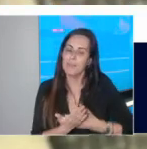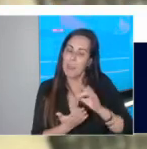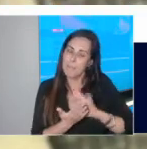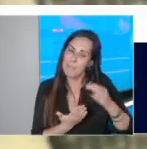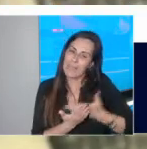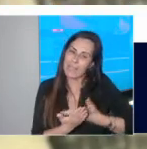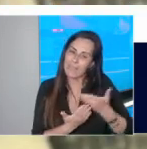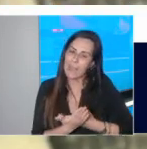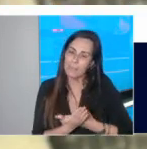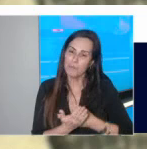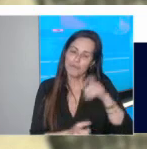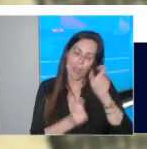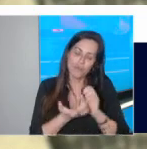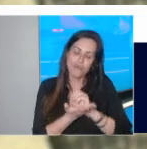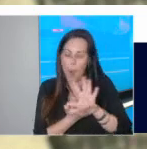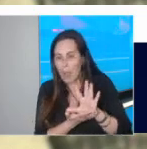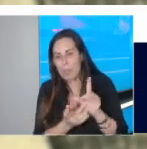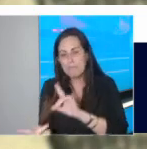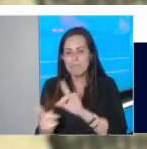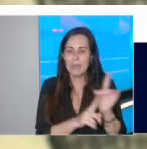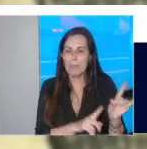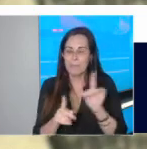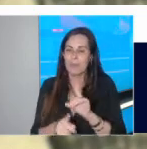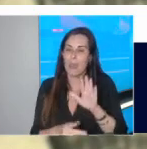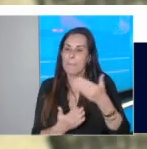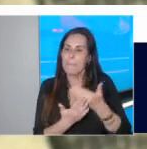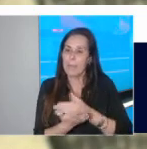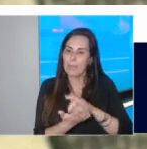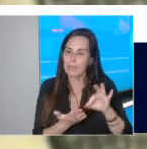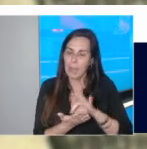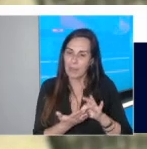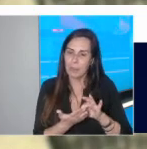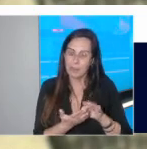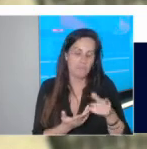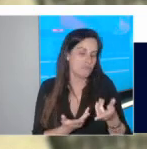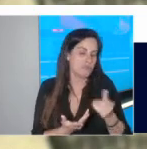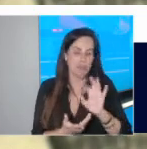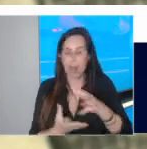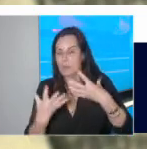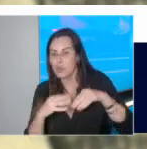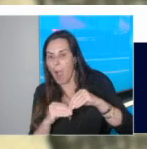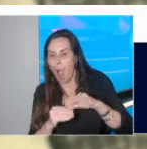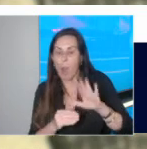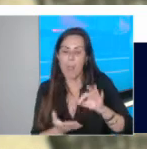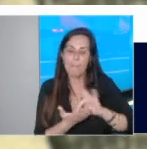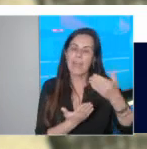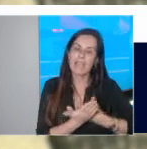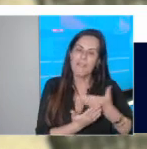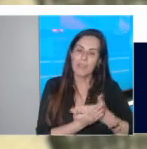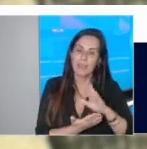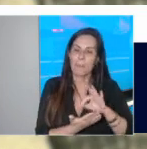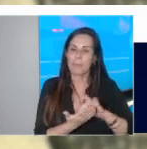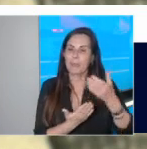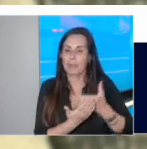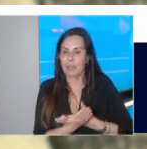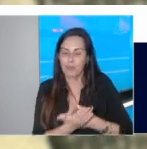מכתבים שאנשים שולחים ביניהם, זה יכול להיות מכתבים בין בני משפחה, זה יכול להיות כמובן גם